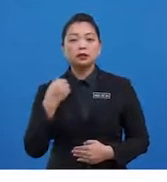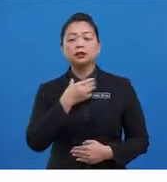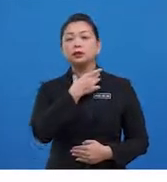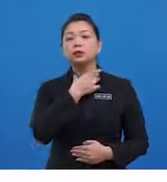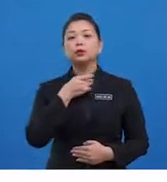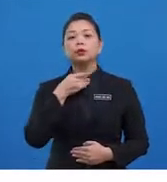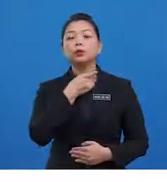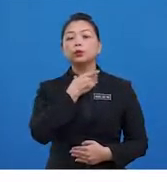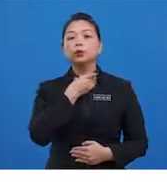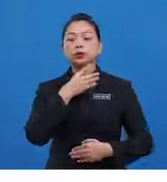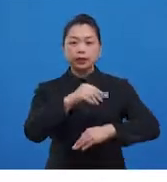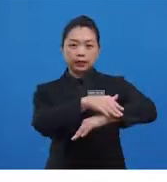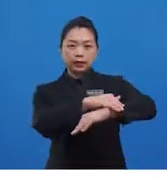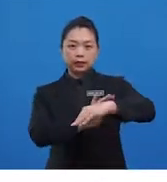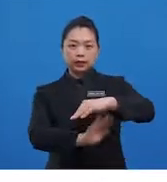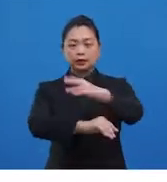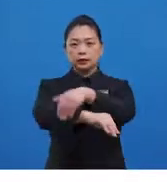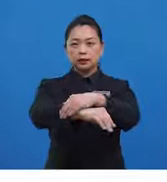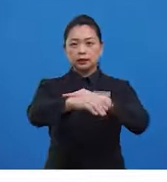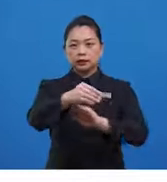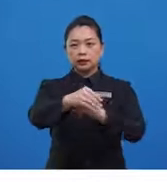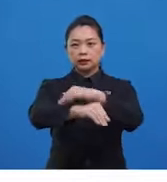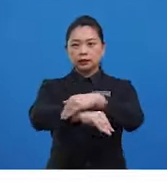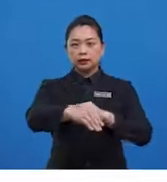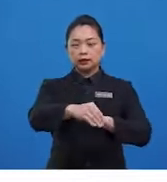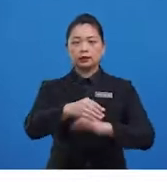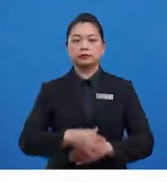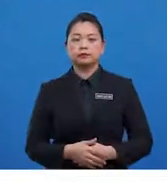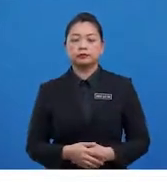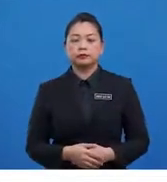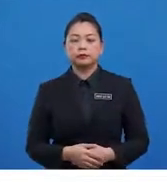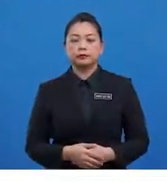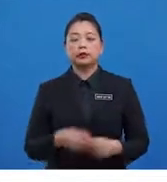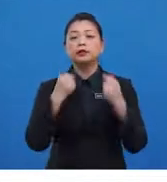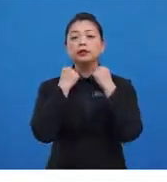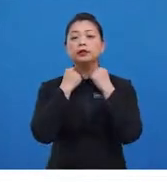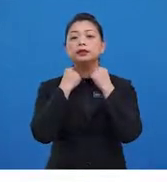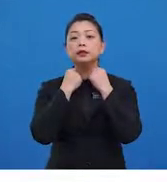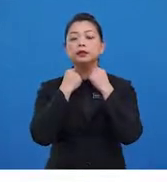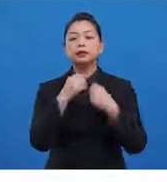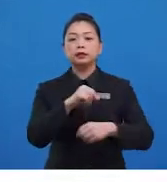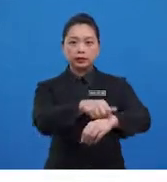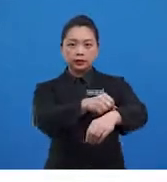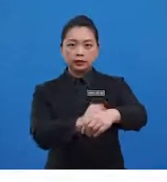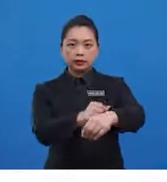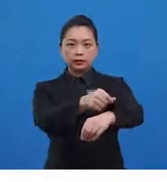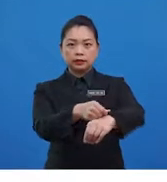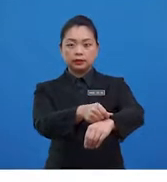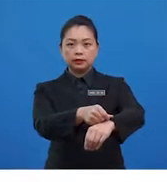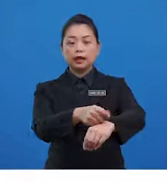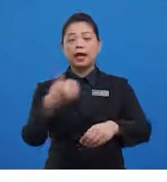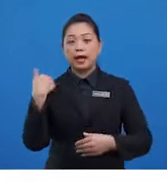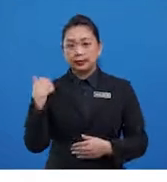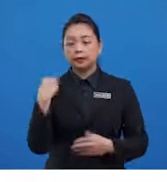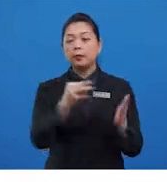dan lengan pada meskit ini. Pada bahagian kola dan lengan, terdapat pula